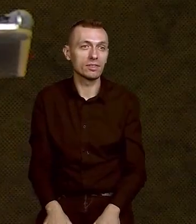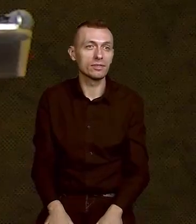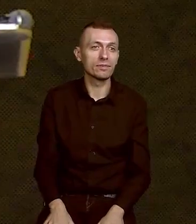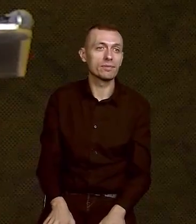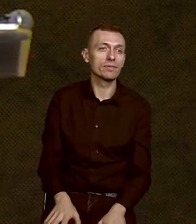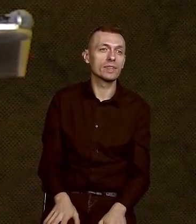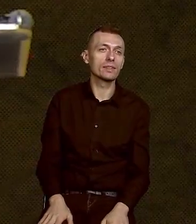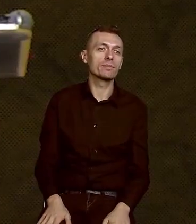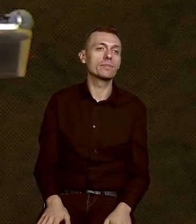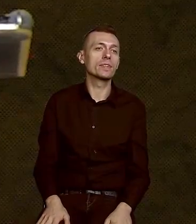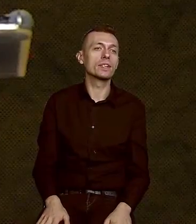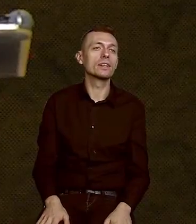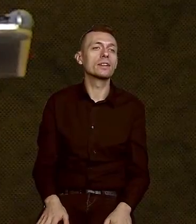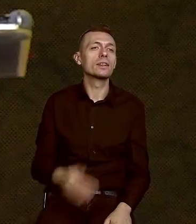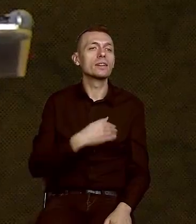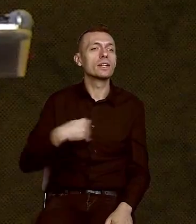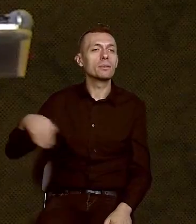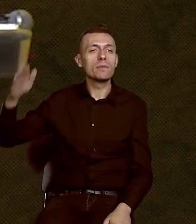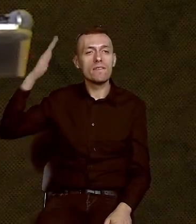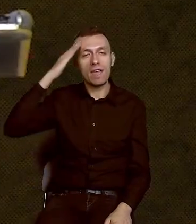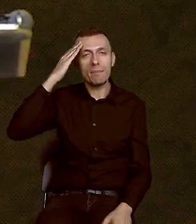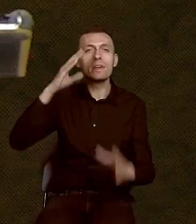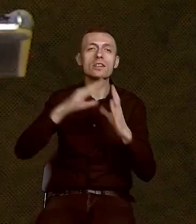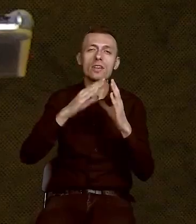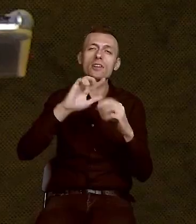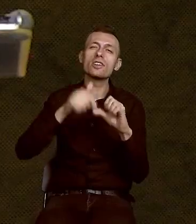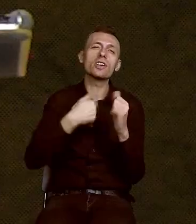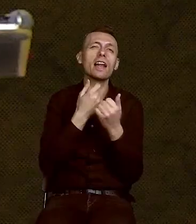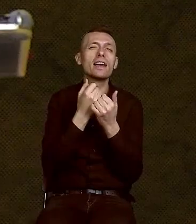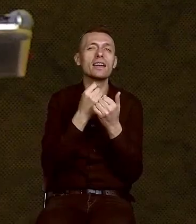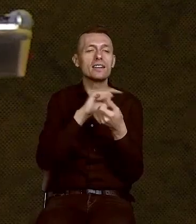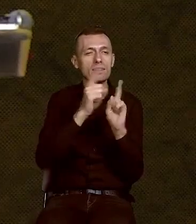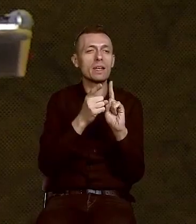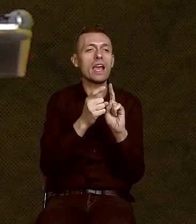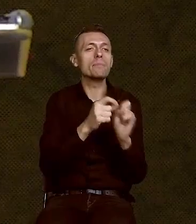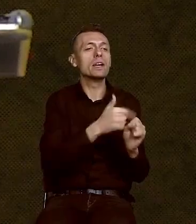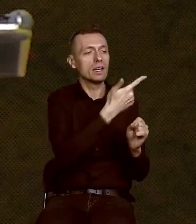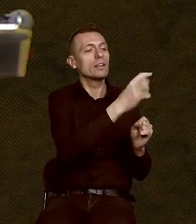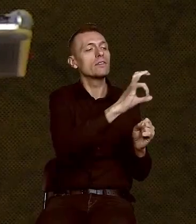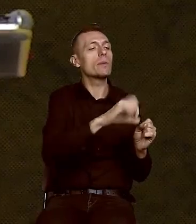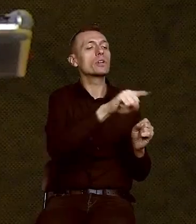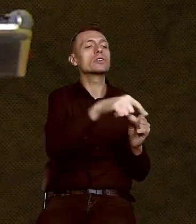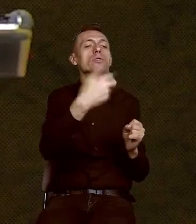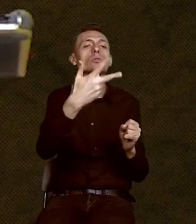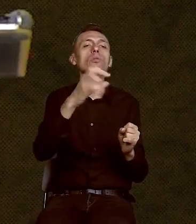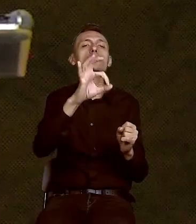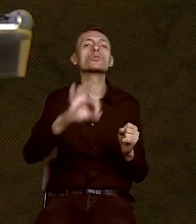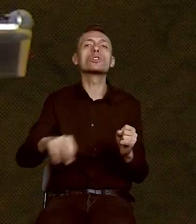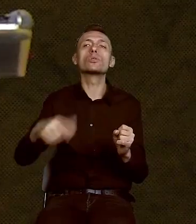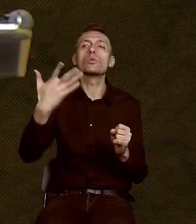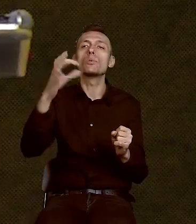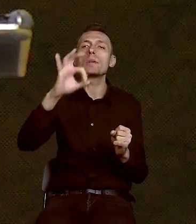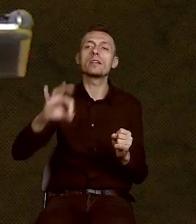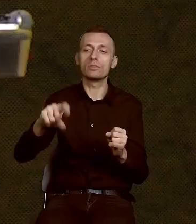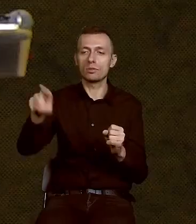tu, 2 tu, bo chcemy tym dysponować. A Bóg powiedział nie. 10 w pierwszej kolejności, gdy